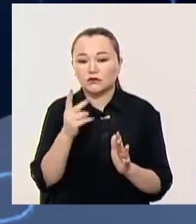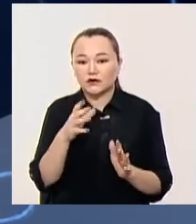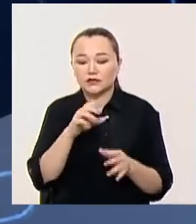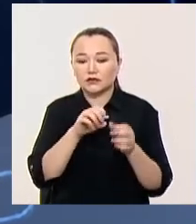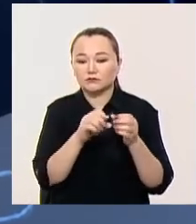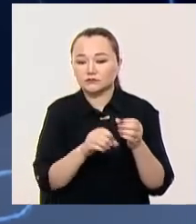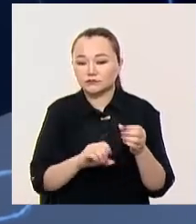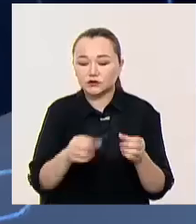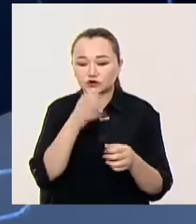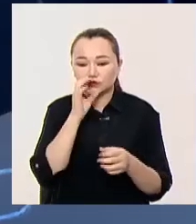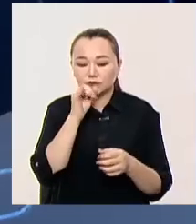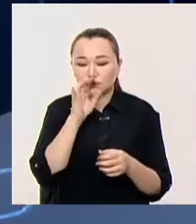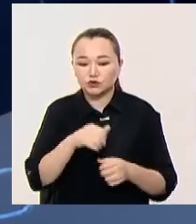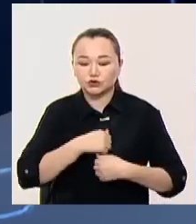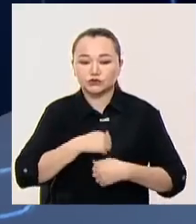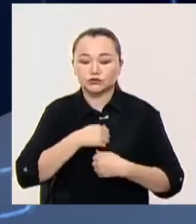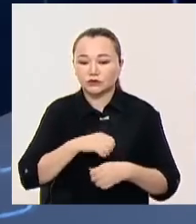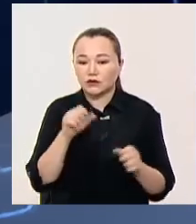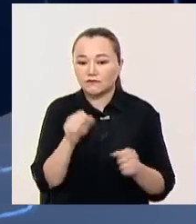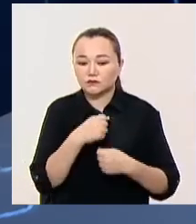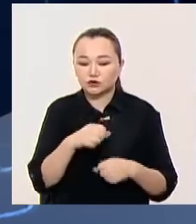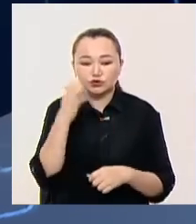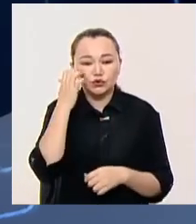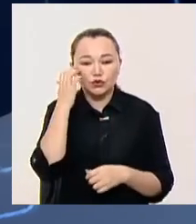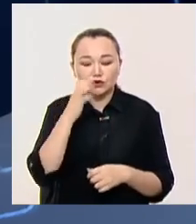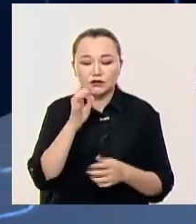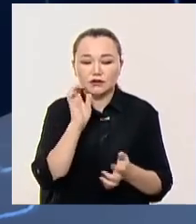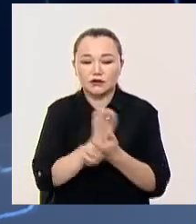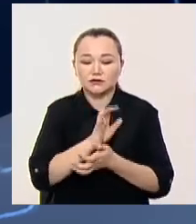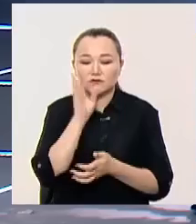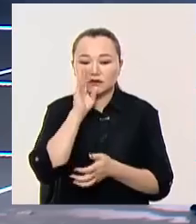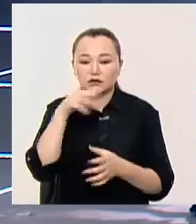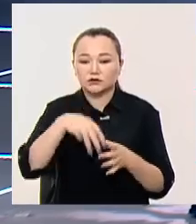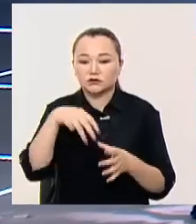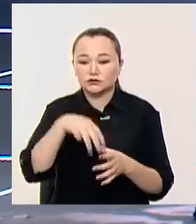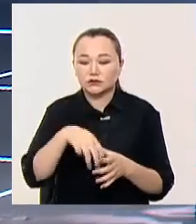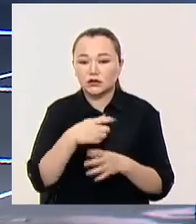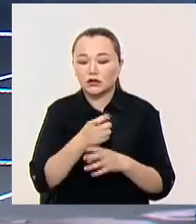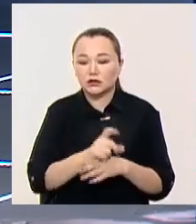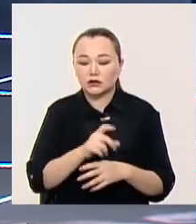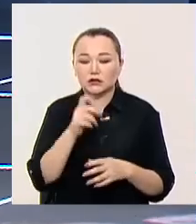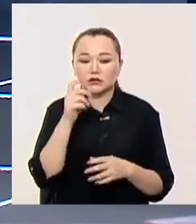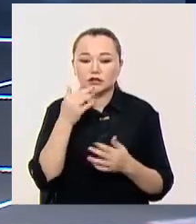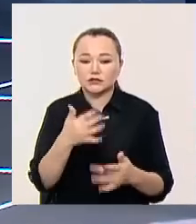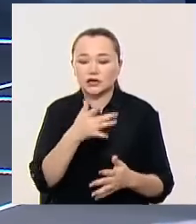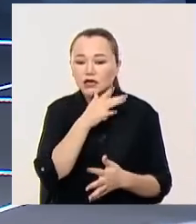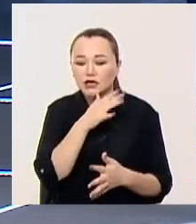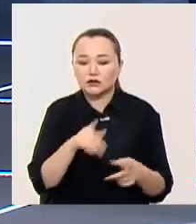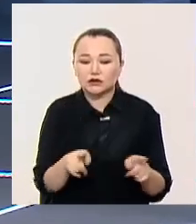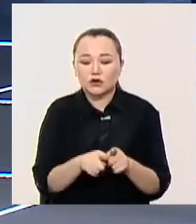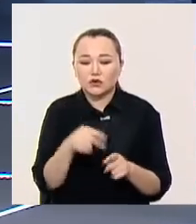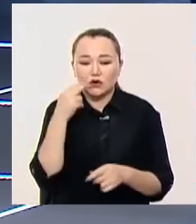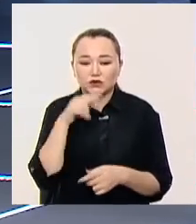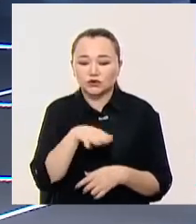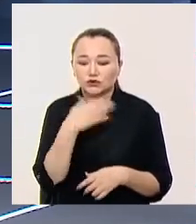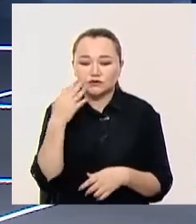құбырынан ішпек түгілі жуынуға да жарамайтын қап-қара лай су ағып жатыр. Тұрғындар бірнеше жылдан бері осындай